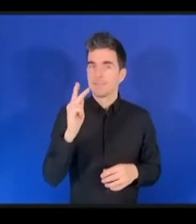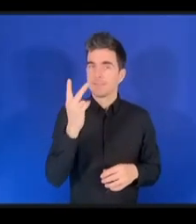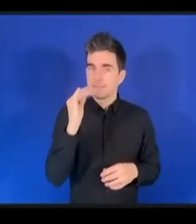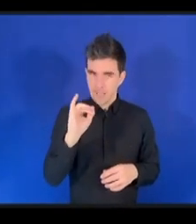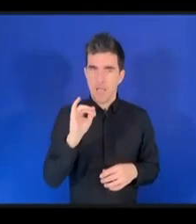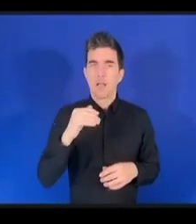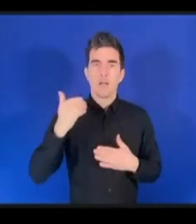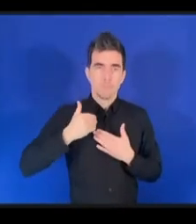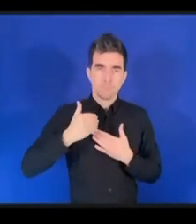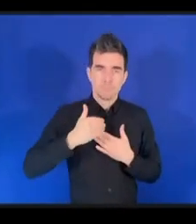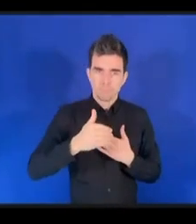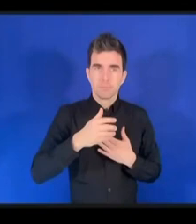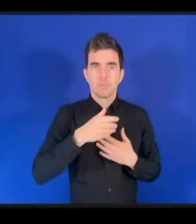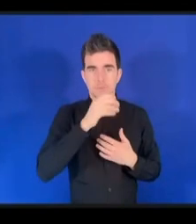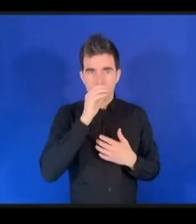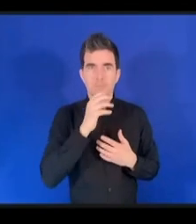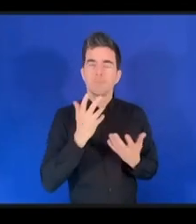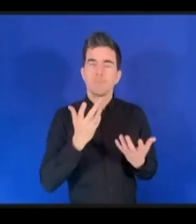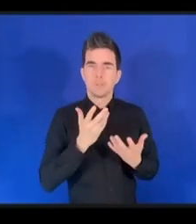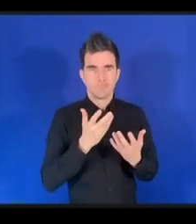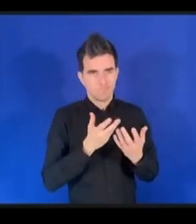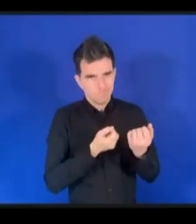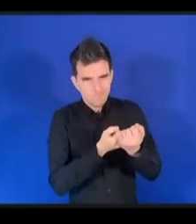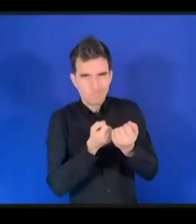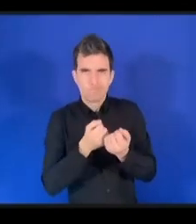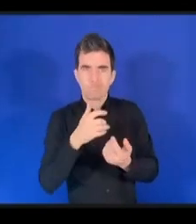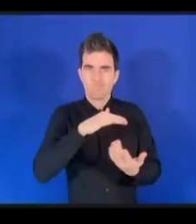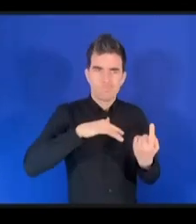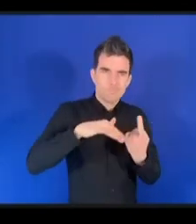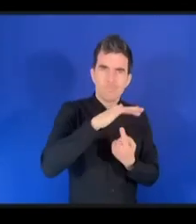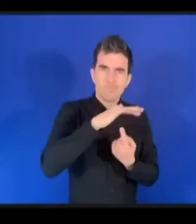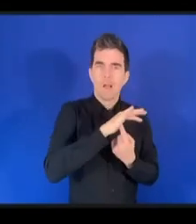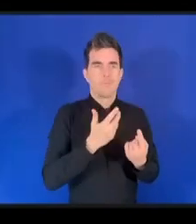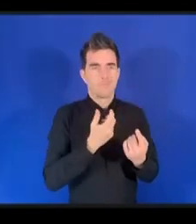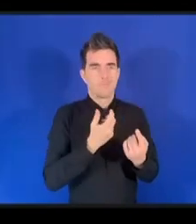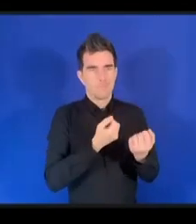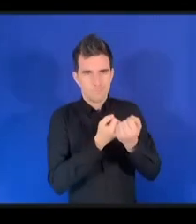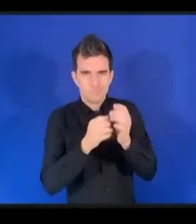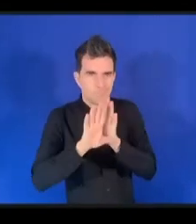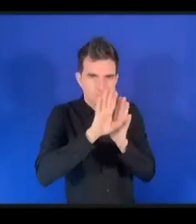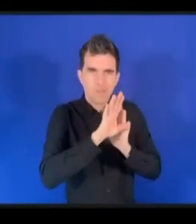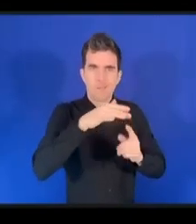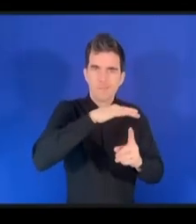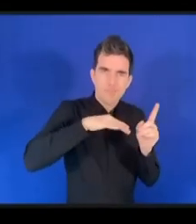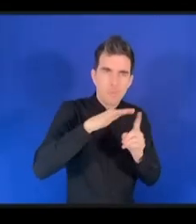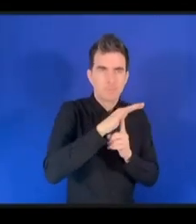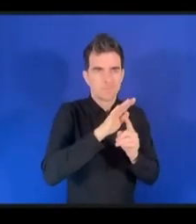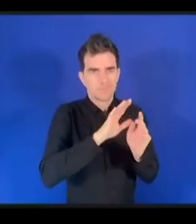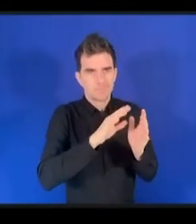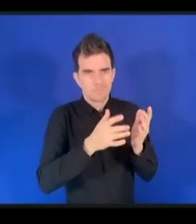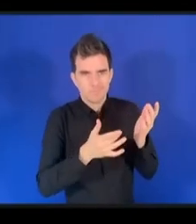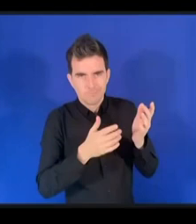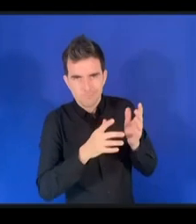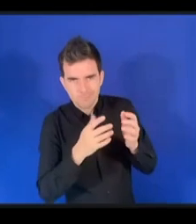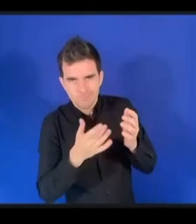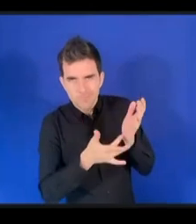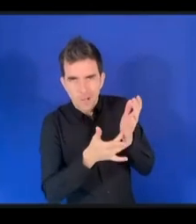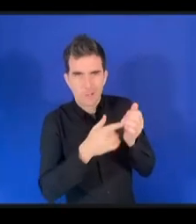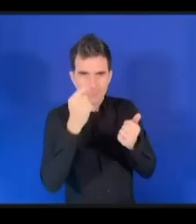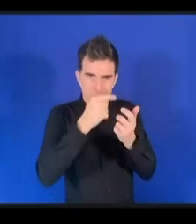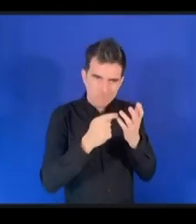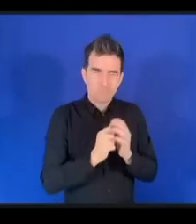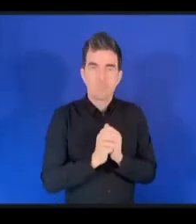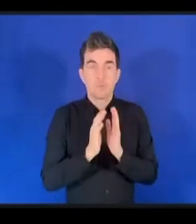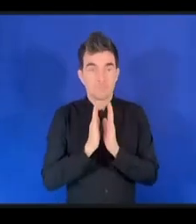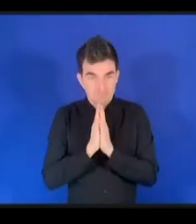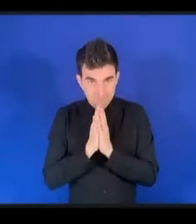はい、ありがとうございます。これらはインターネットでは味わいませんので、ぜひ